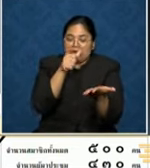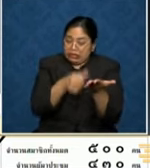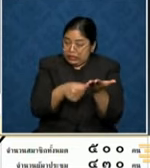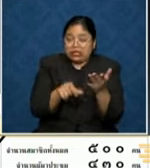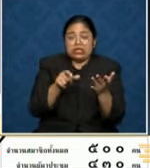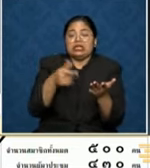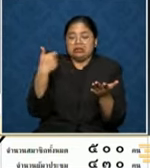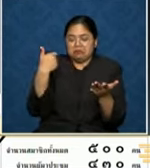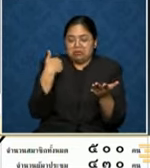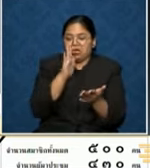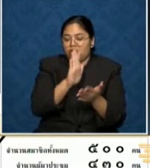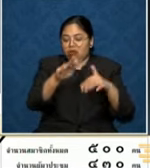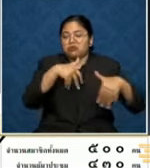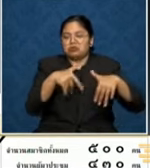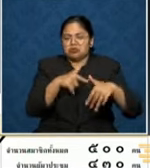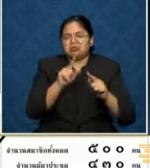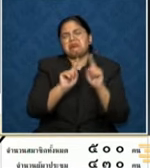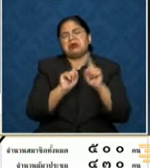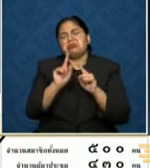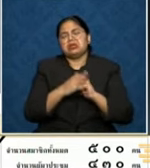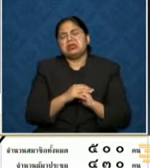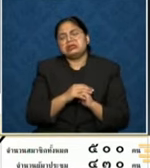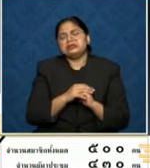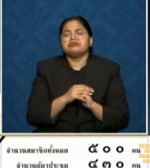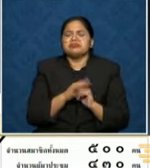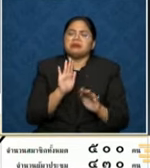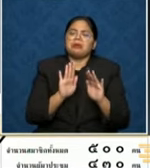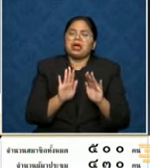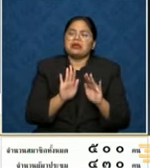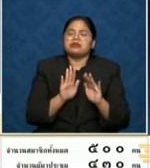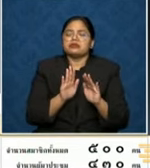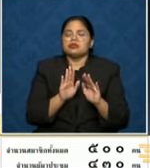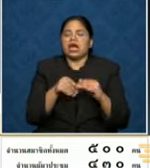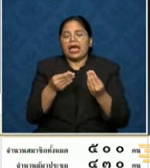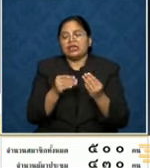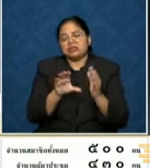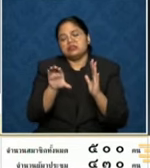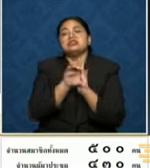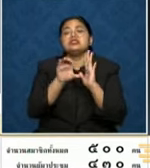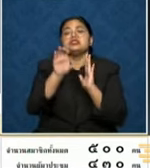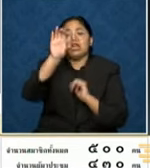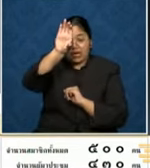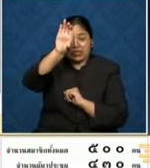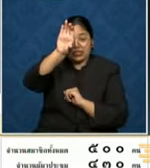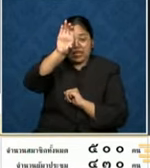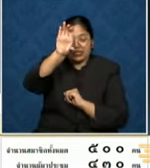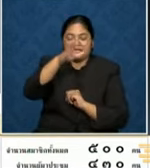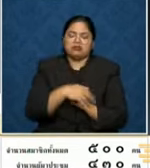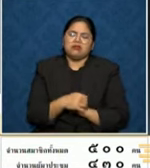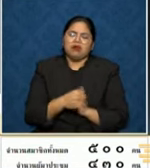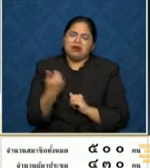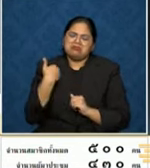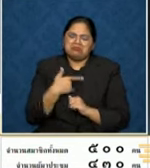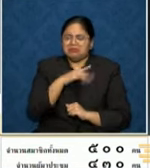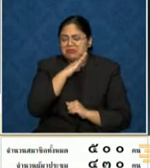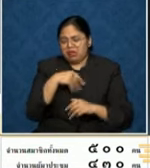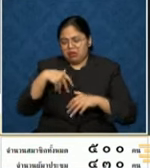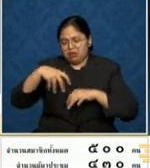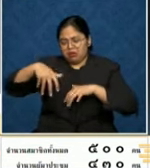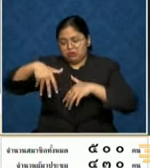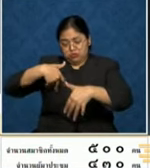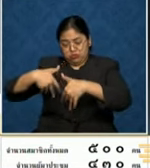ครับพอไปได้ก็ประเมินให้ประมาณ C ครับเพราะว่าแก้ทั้งหมดเนี่ยยังไม่สำเร็จครับแต่ภาคประชาชนอีกภา